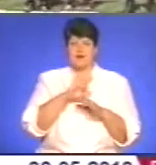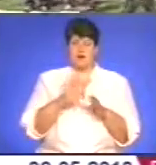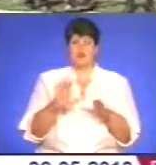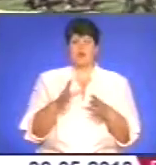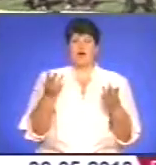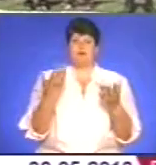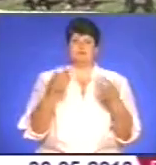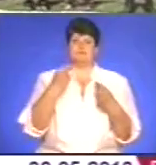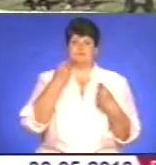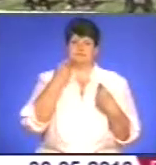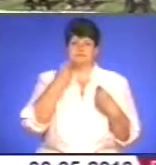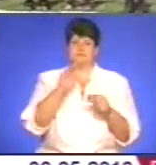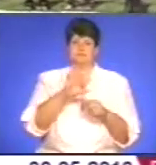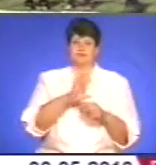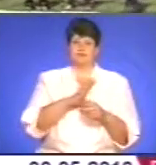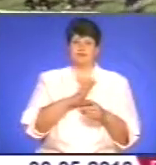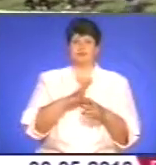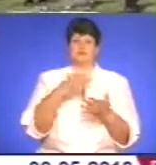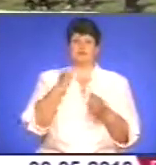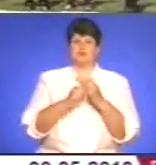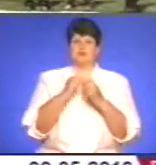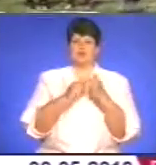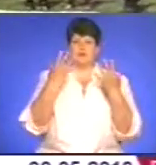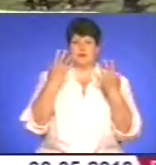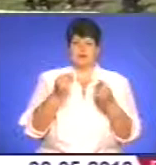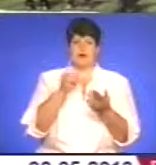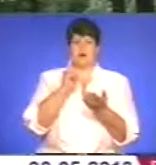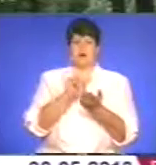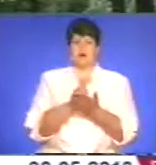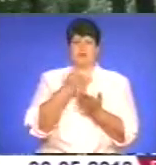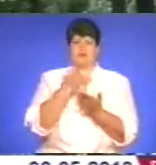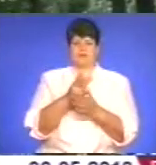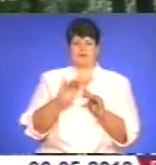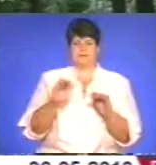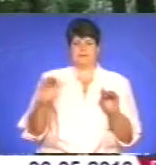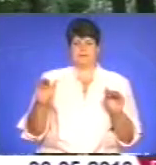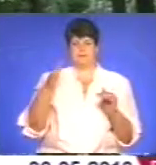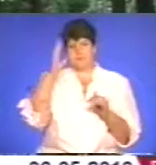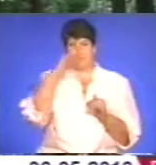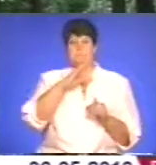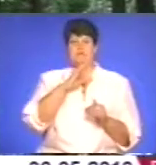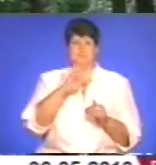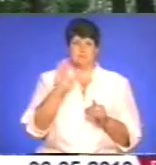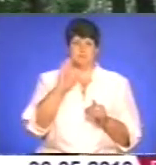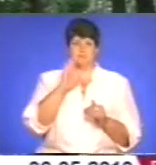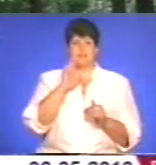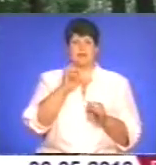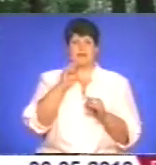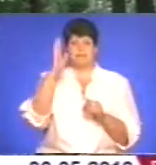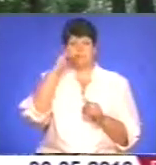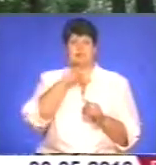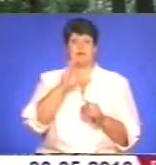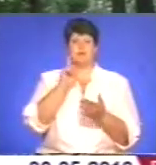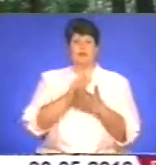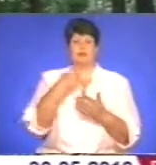їх ефективності це на власному прикладі щодня повинні демонструвати батьки. Батьки повинні нагадати дітям про те, що не можна